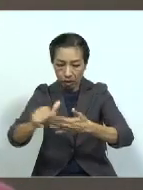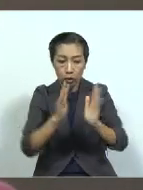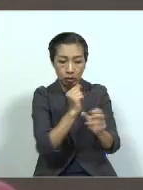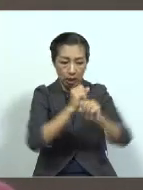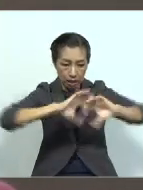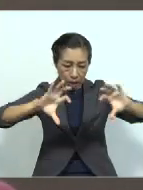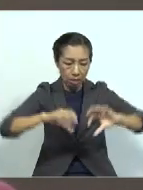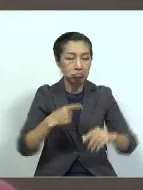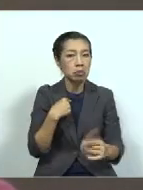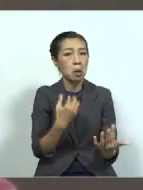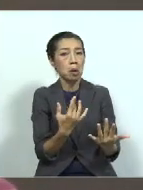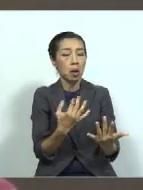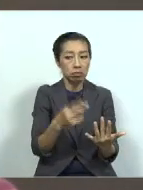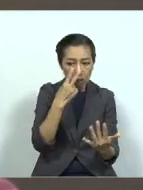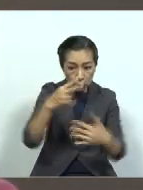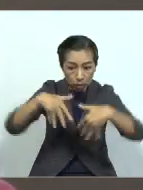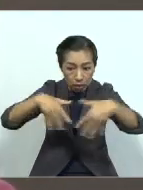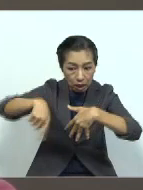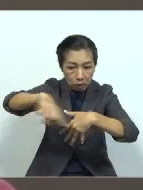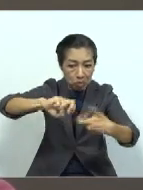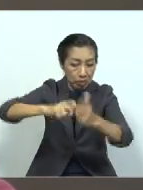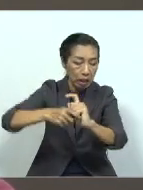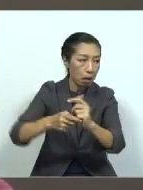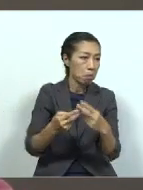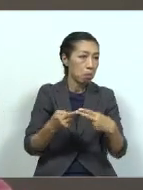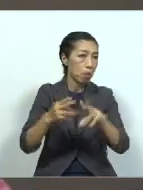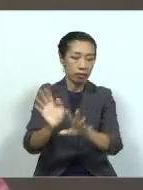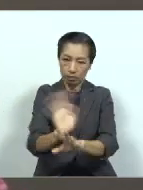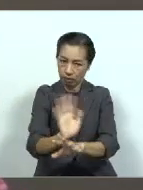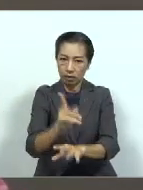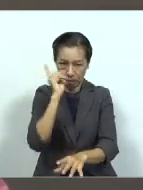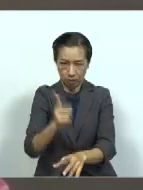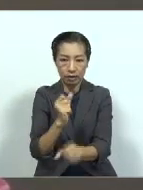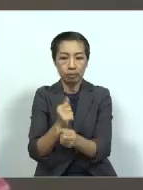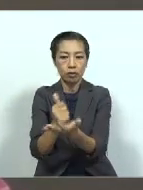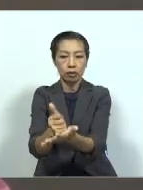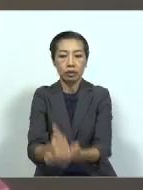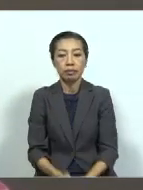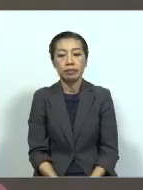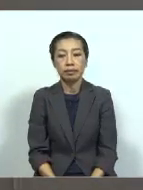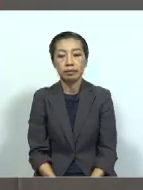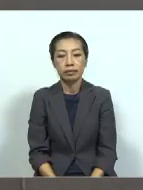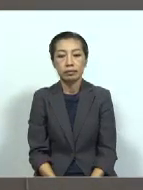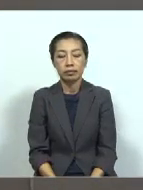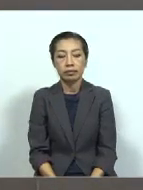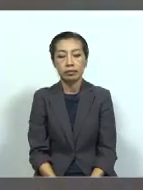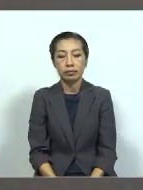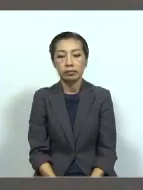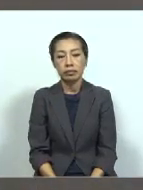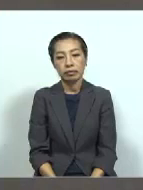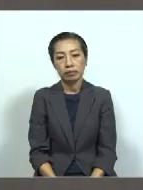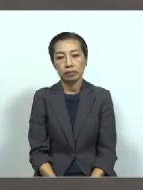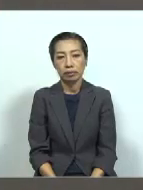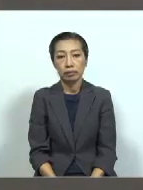ชนมีความยากลำบากขอให้เข้าไปแก้ไขอย่างเร่งด่วนครับฟังเสียงของท่านนายกรัฐมนตรีกันครับ เนื่องจากเป็นช่ว